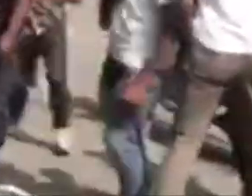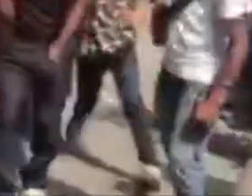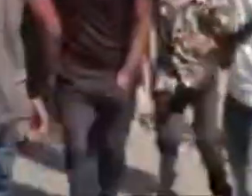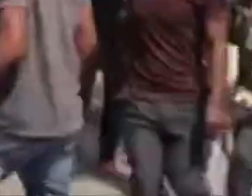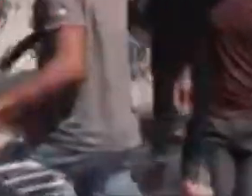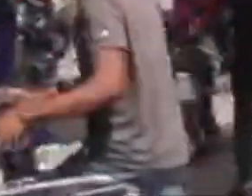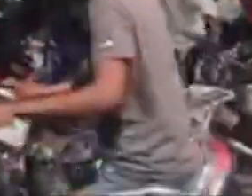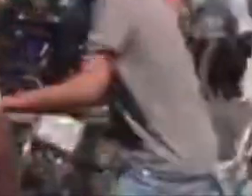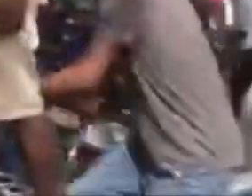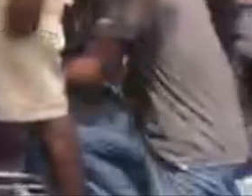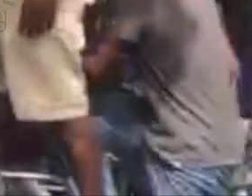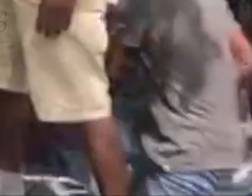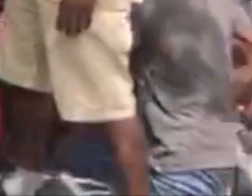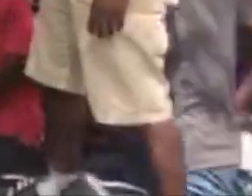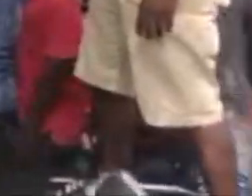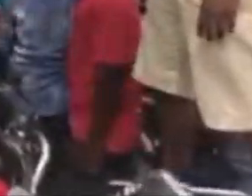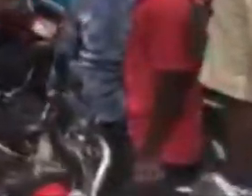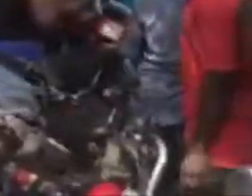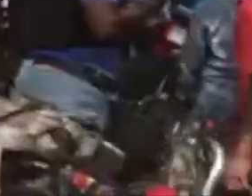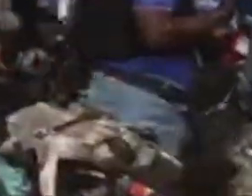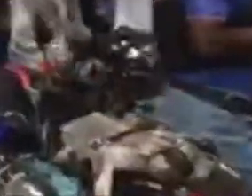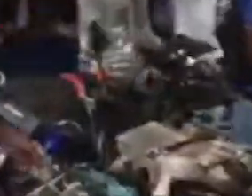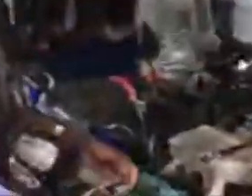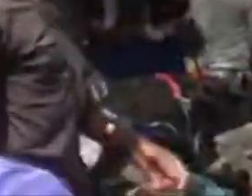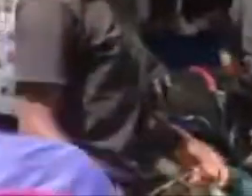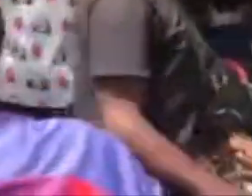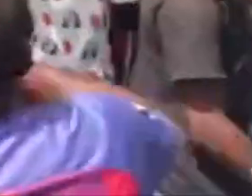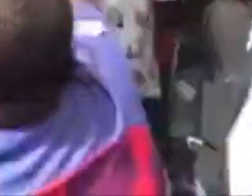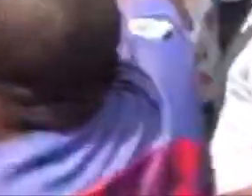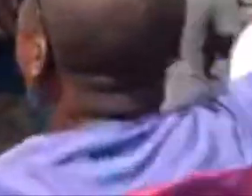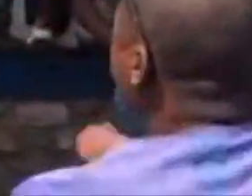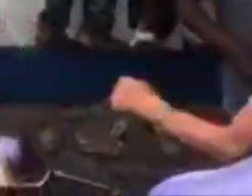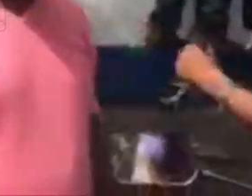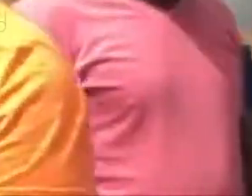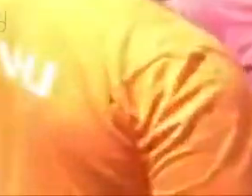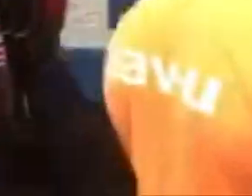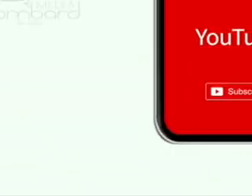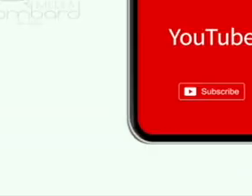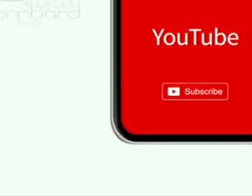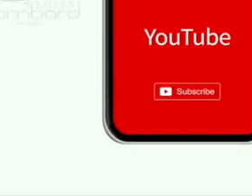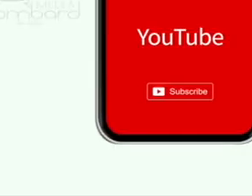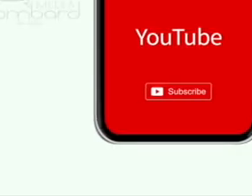agréable journée tout le monde. Une agréable soirée si c'est matin. Bon matinée.